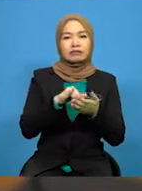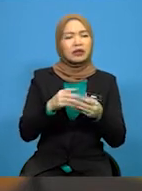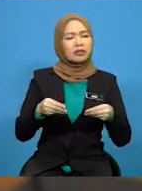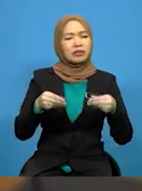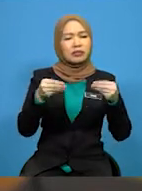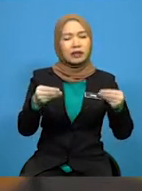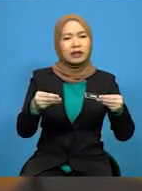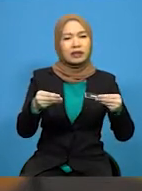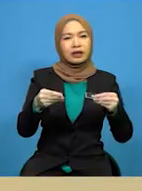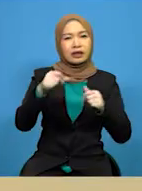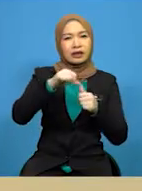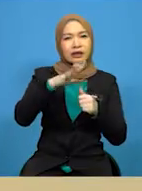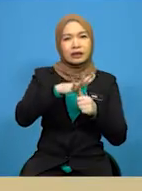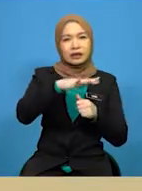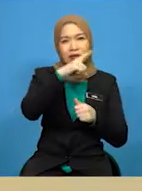perlu diatasi.